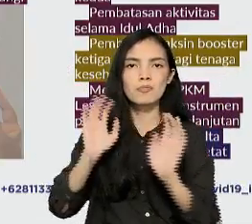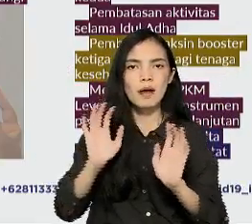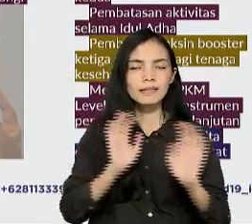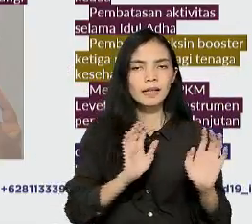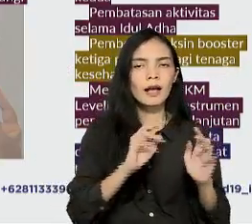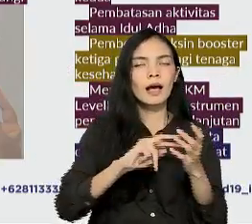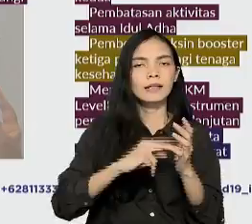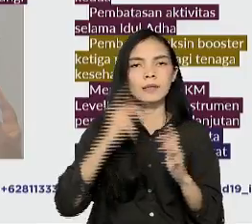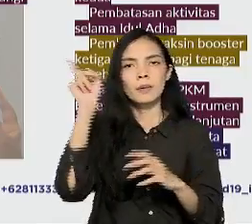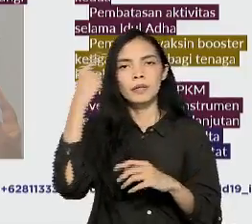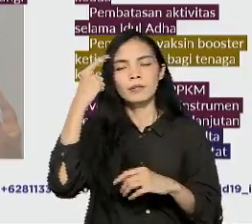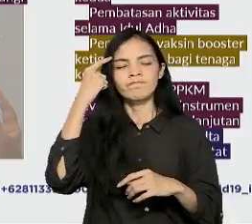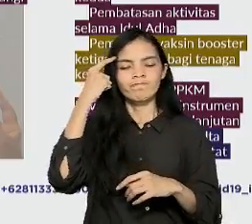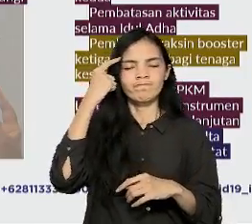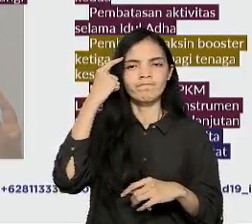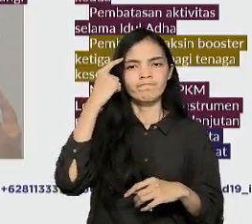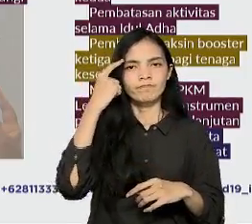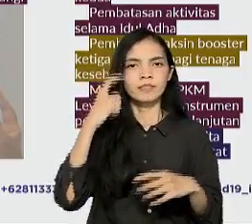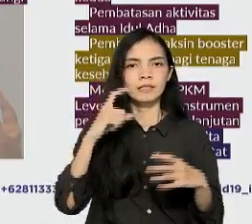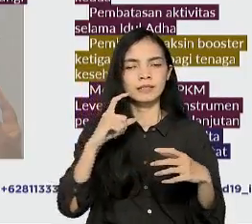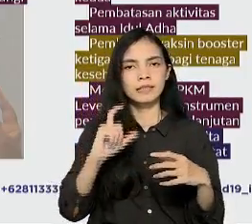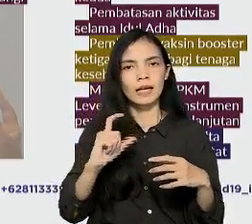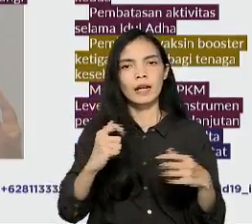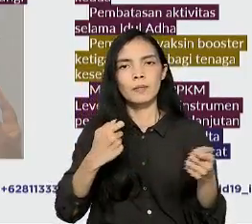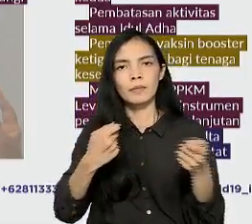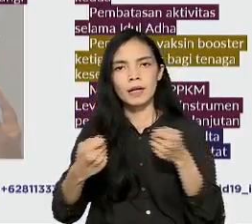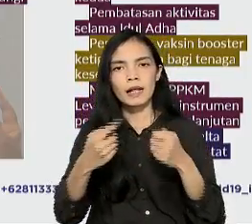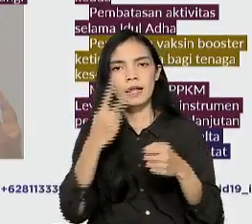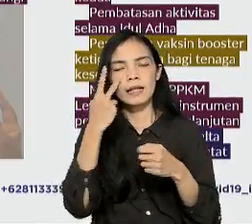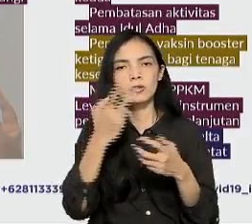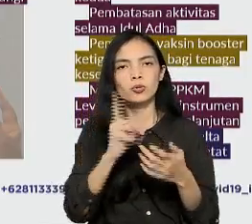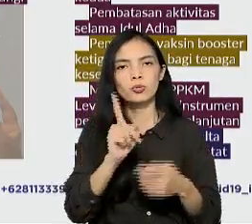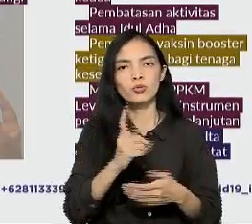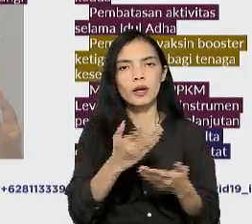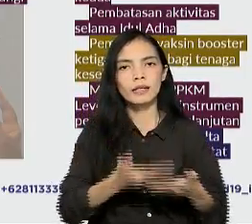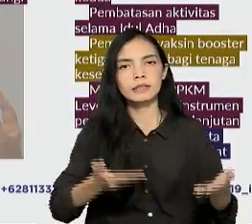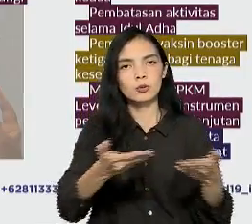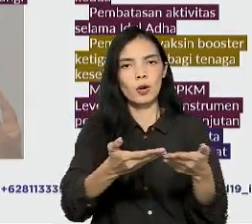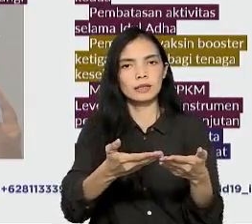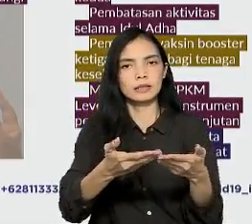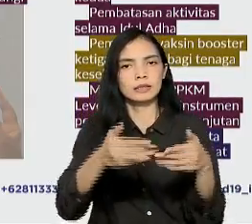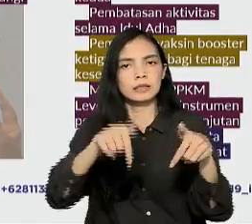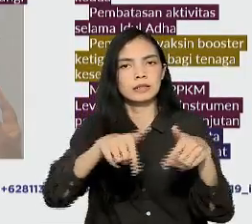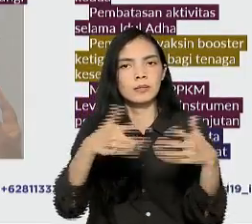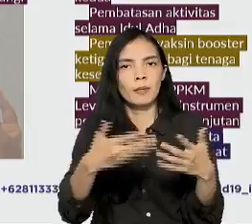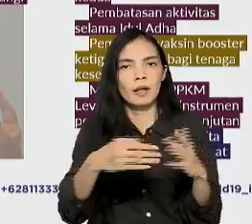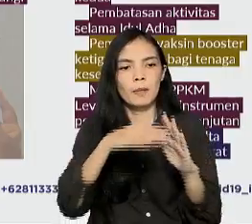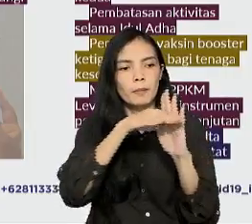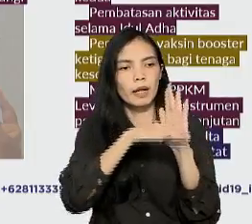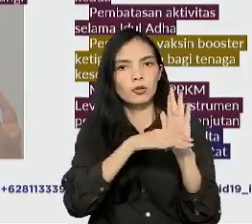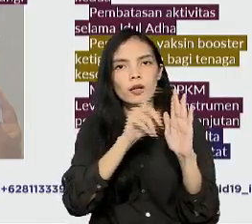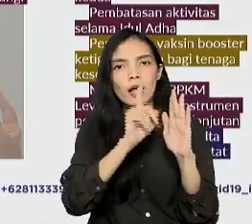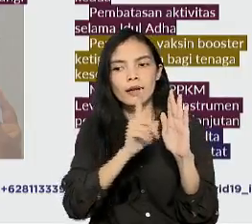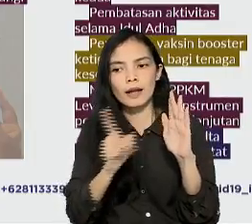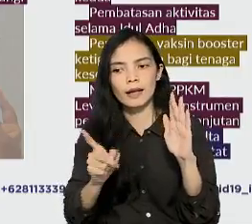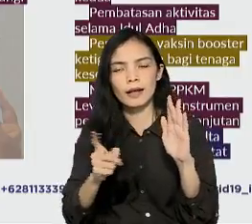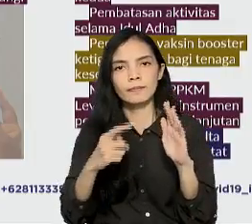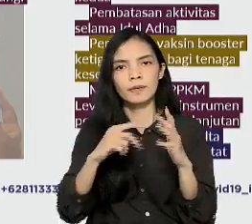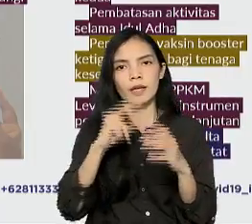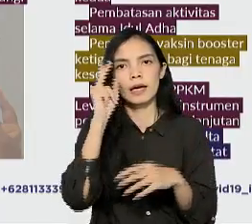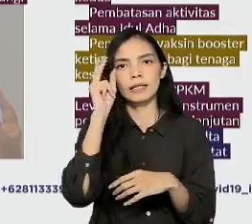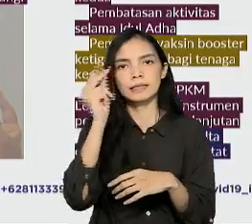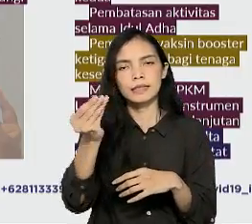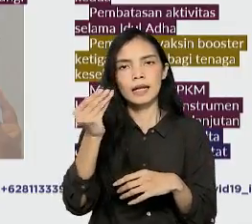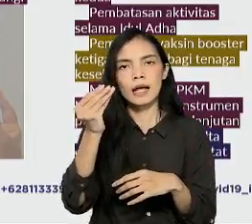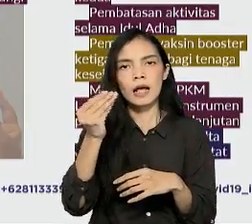skenario pengendalian sesuai kondisi kasus saat ini. Pada setiap peraturan yang dibuat,